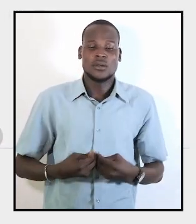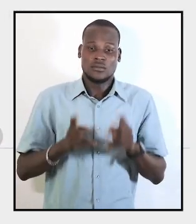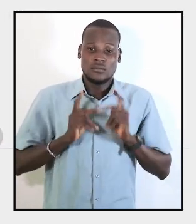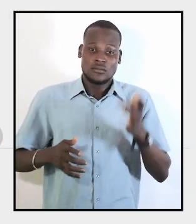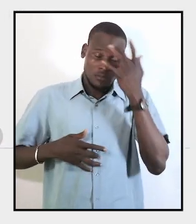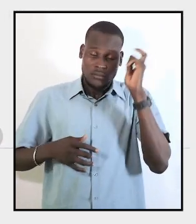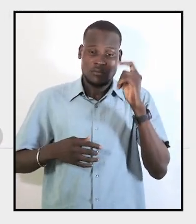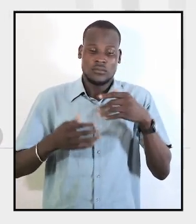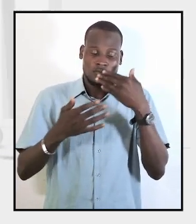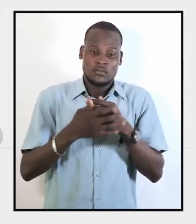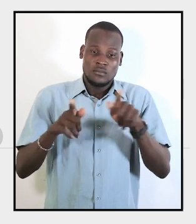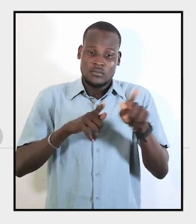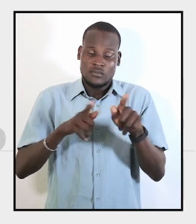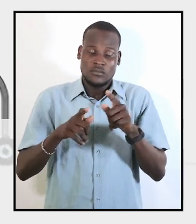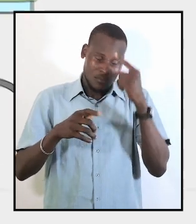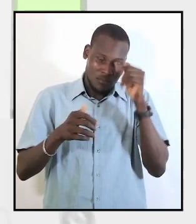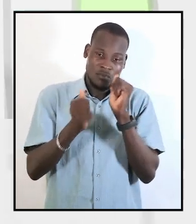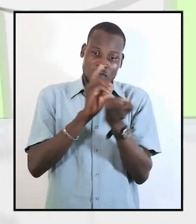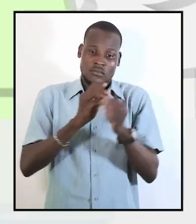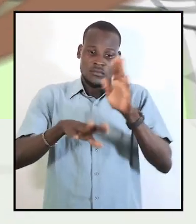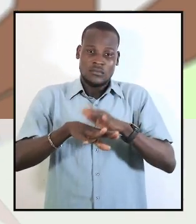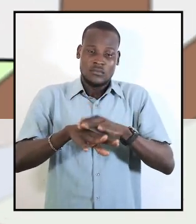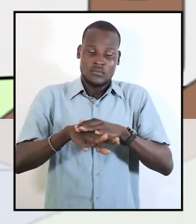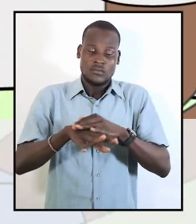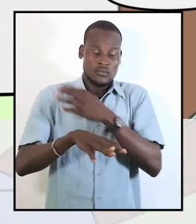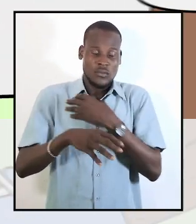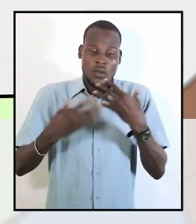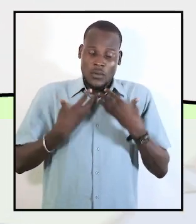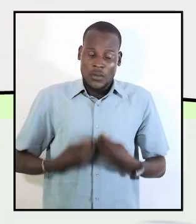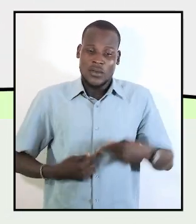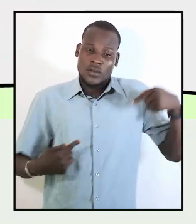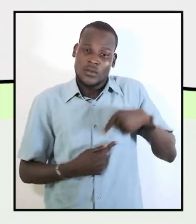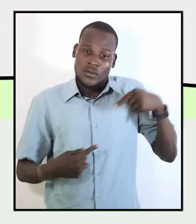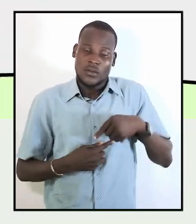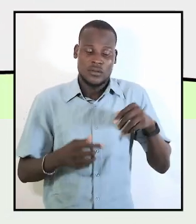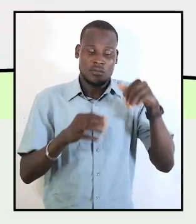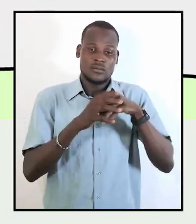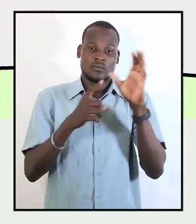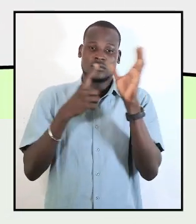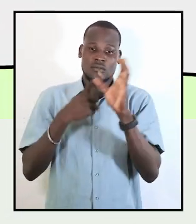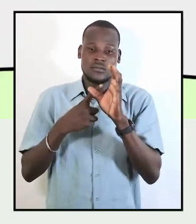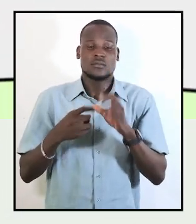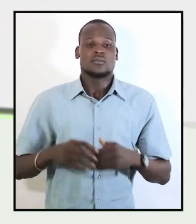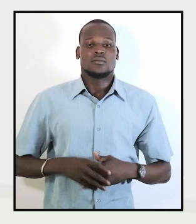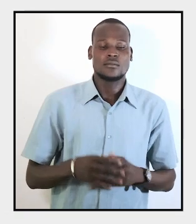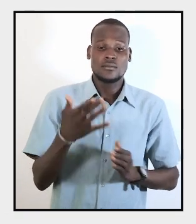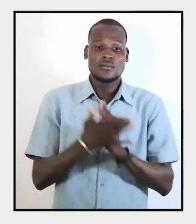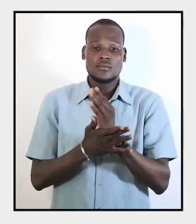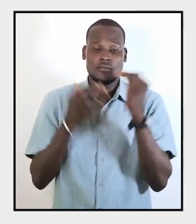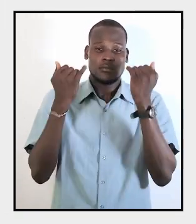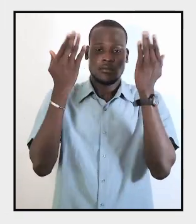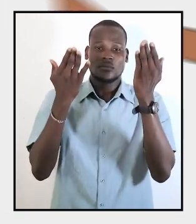patient a le droit de bénéficier d'une prise en charge adaptée pour prévenir, évaluer et soulager la douleur selon les cas. Droit